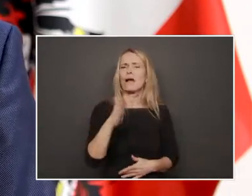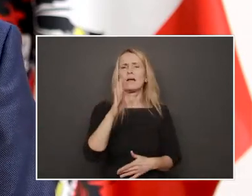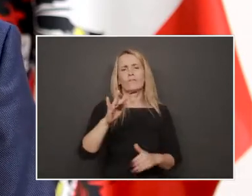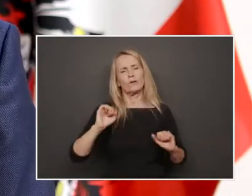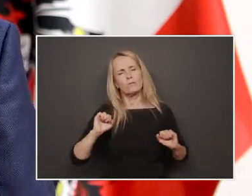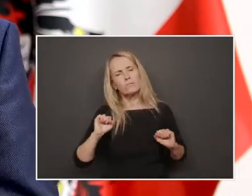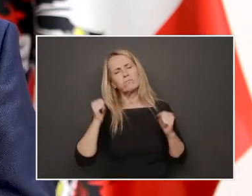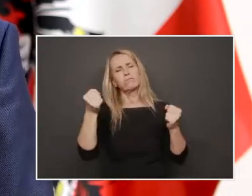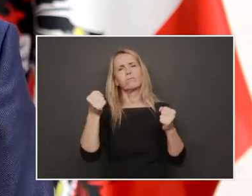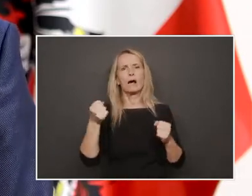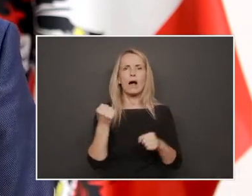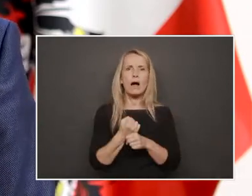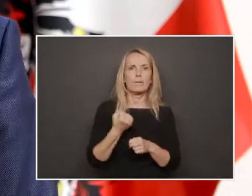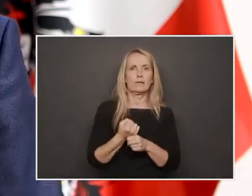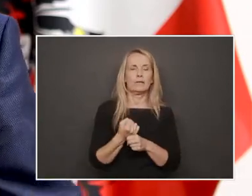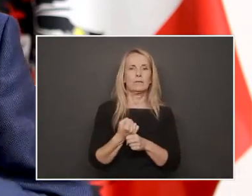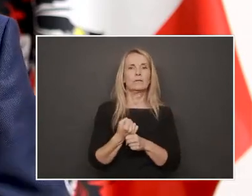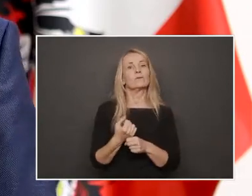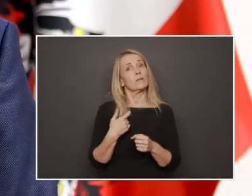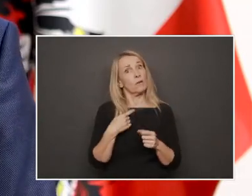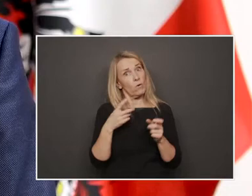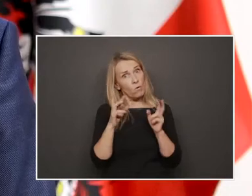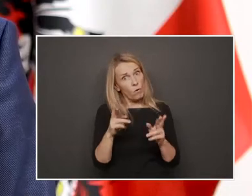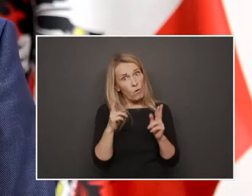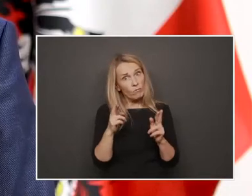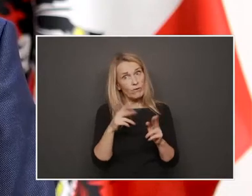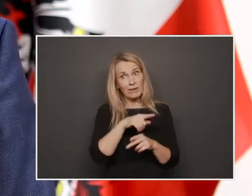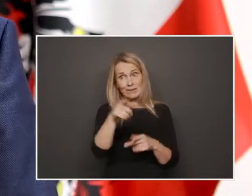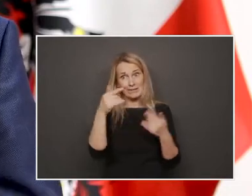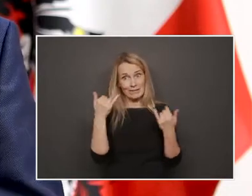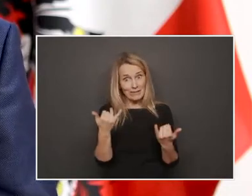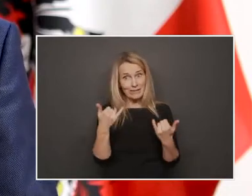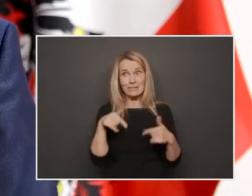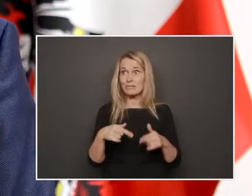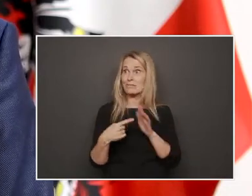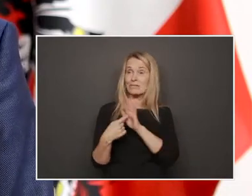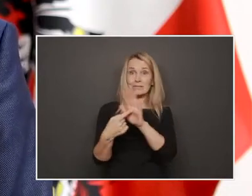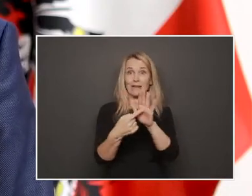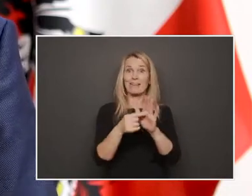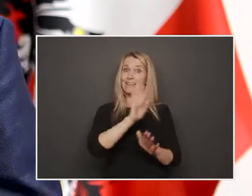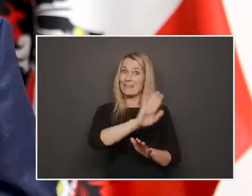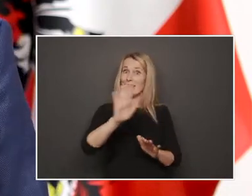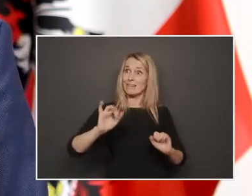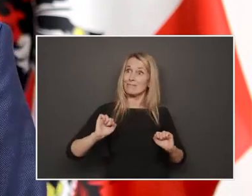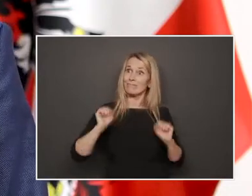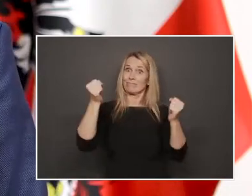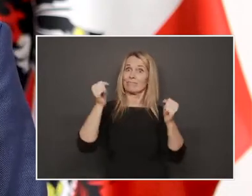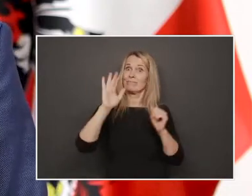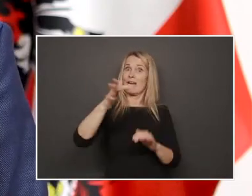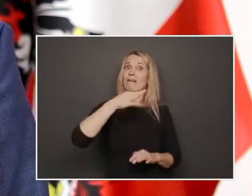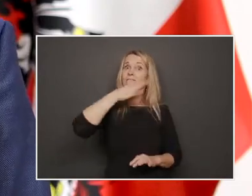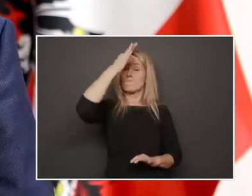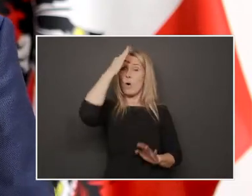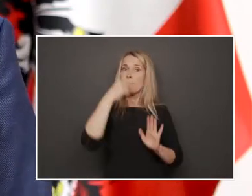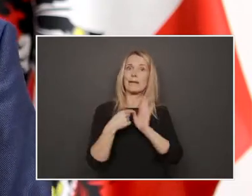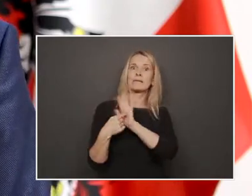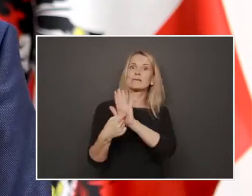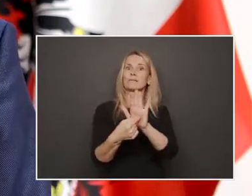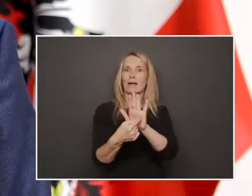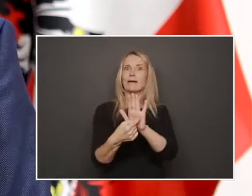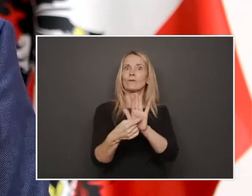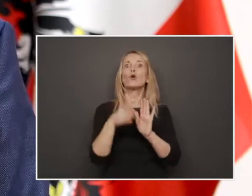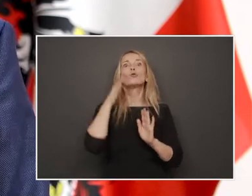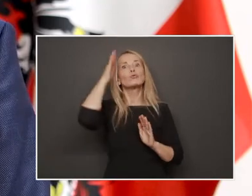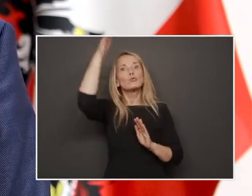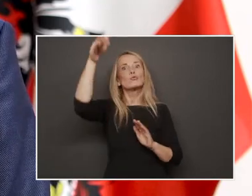Engagement bedanken und ich hoffe, durch diese Initiative, Ihr Engagement und Ihre Vorbildwirkung folgen in